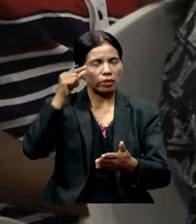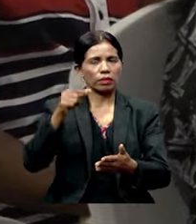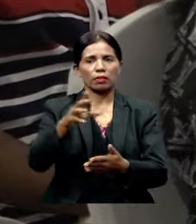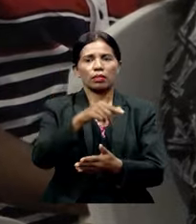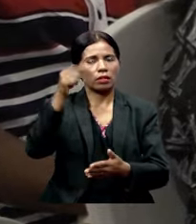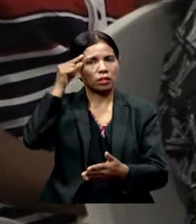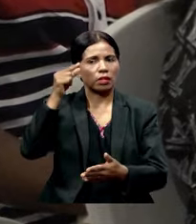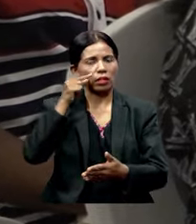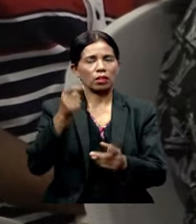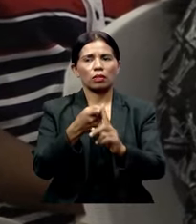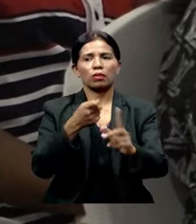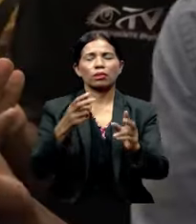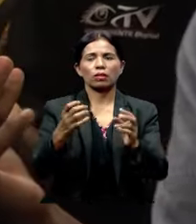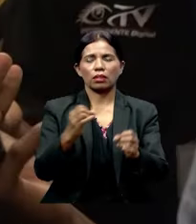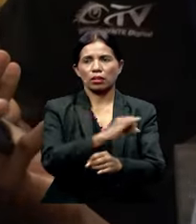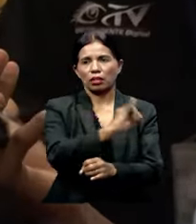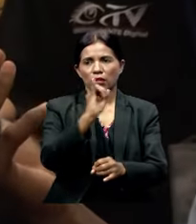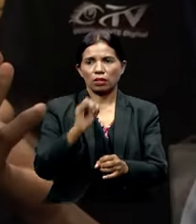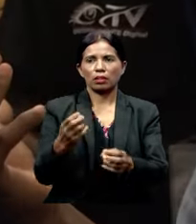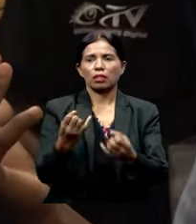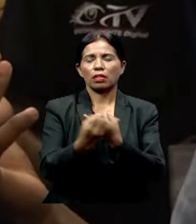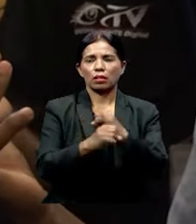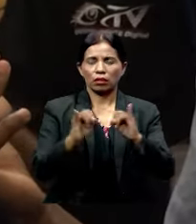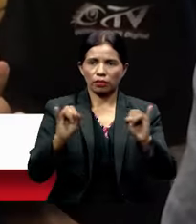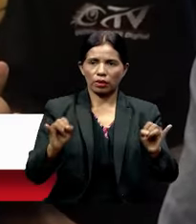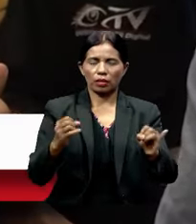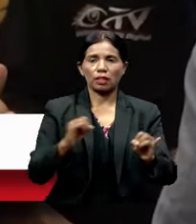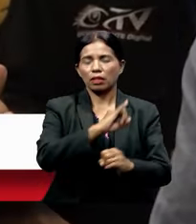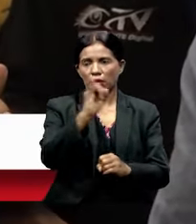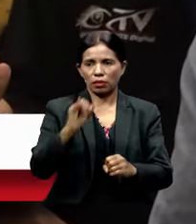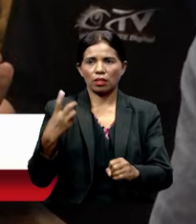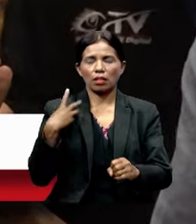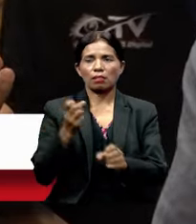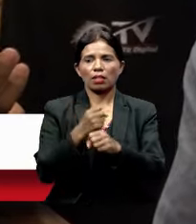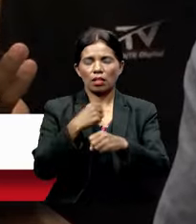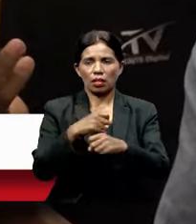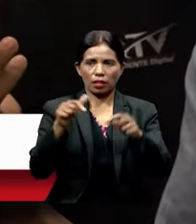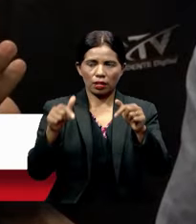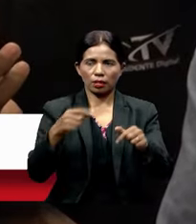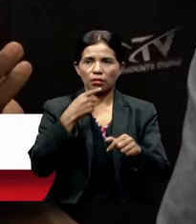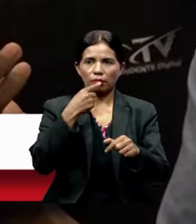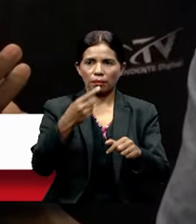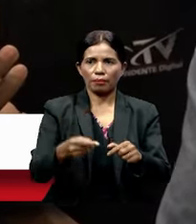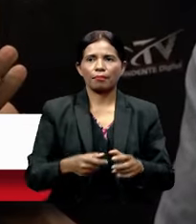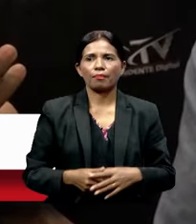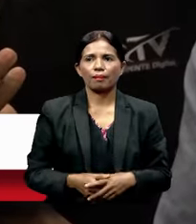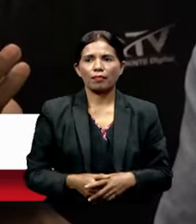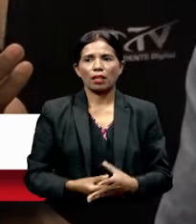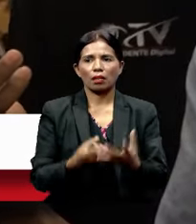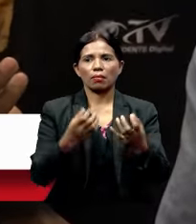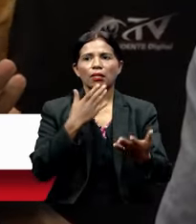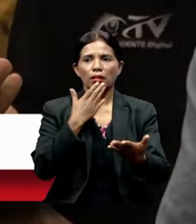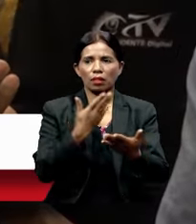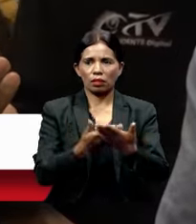si resultado entrevista ida né, a mini survey a mi finaliza no lança o hingne até tem katak buat balu dia